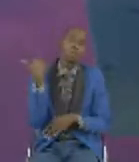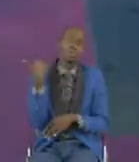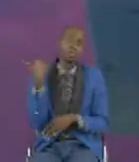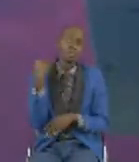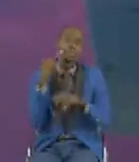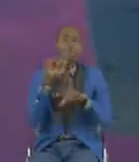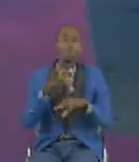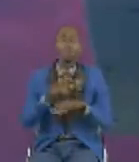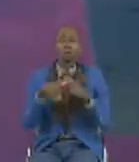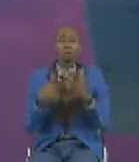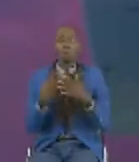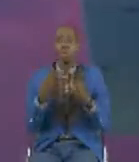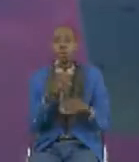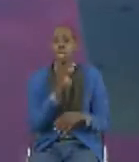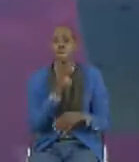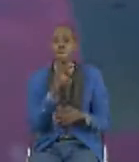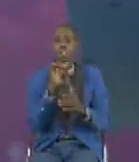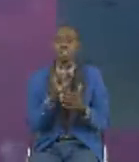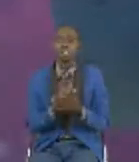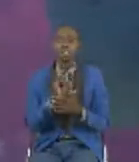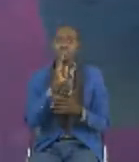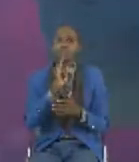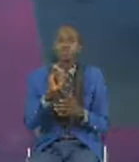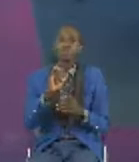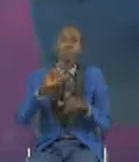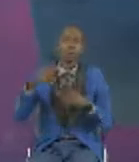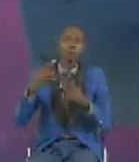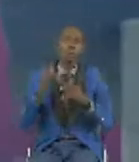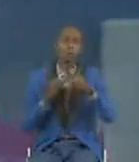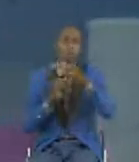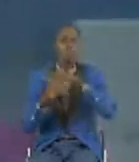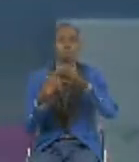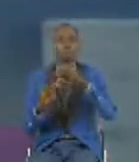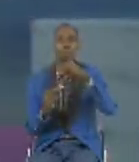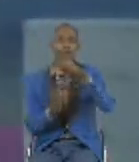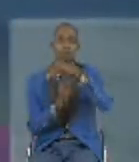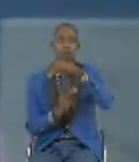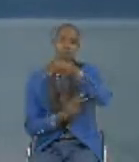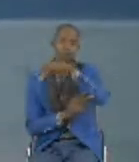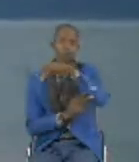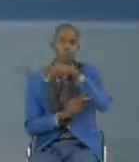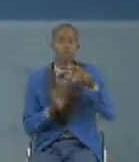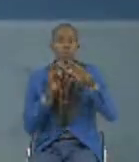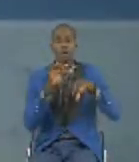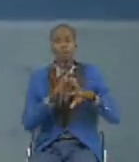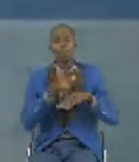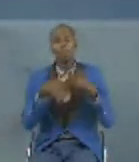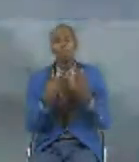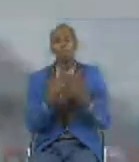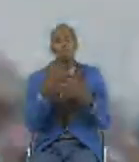Regardez toutes les eaux qui ont passé sous le pont. Regardez toutes les larmes du